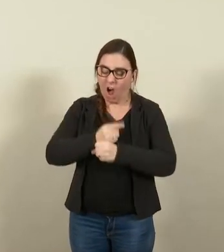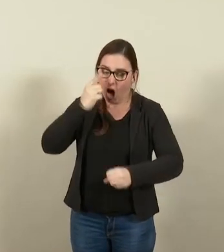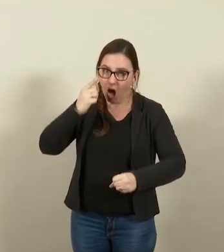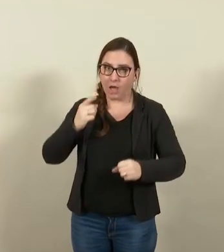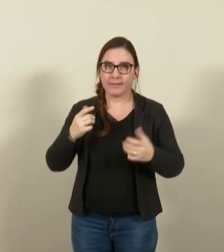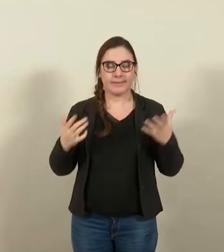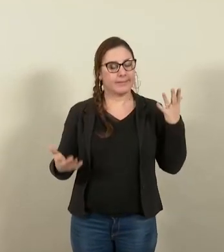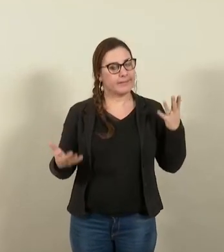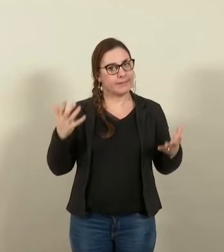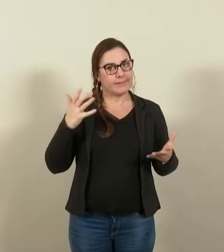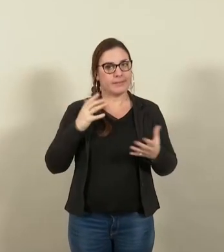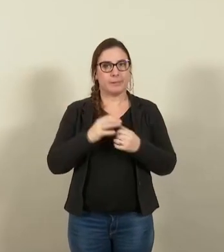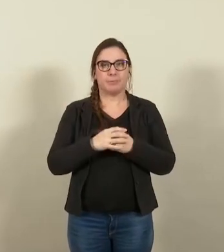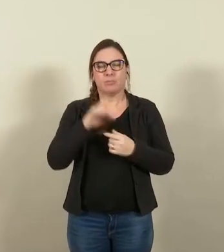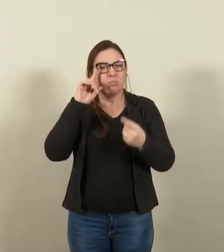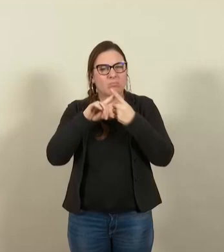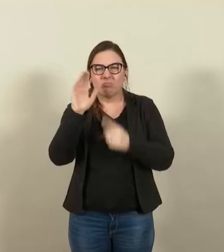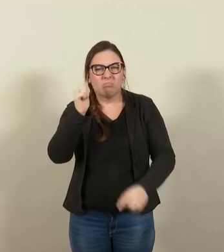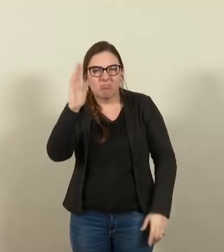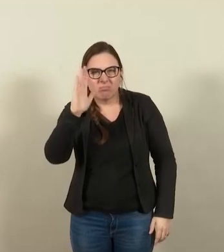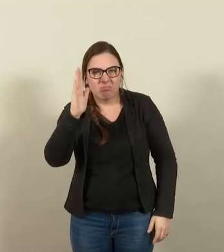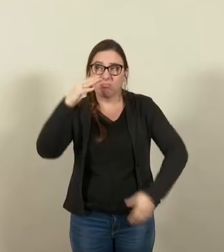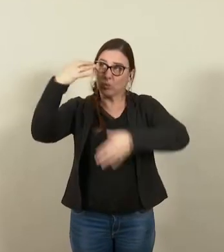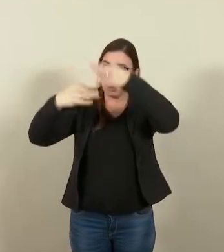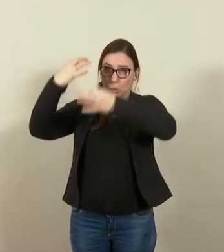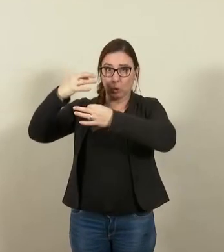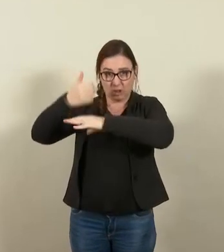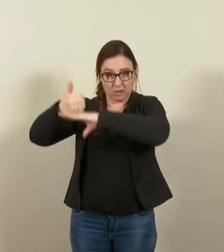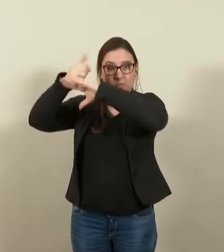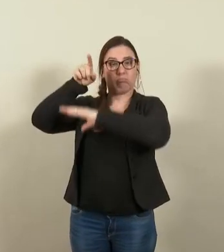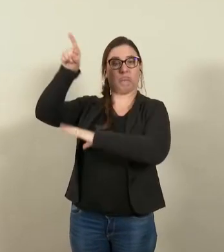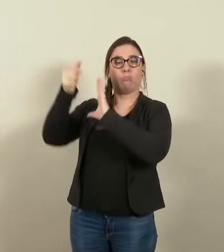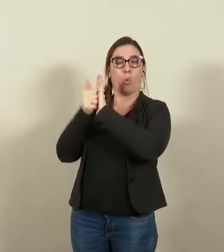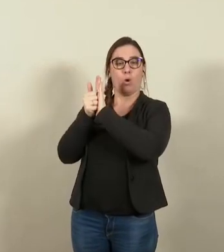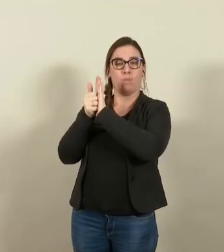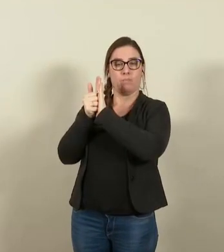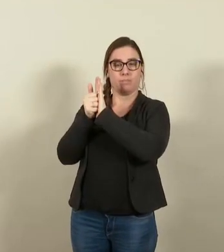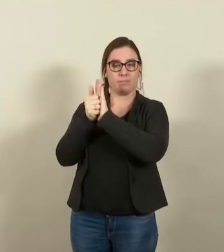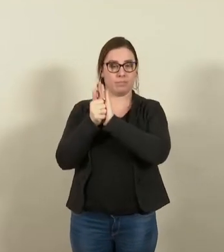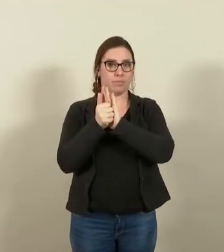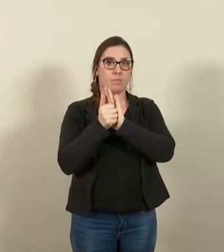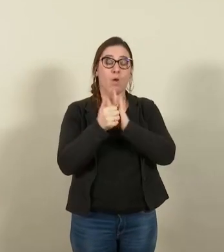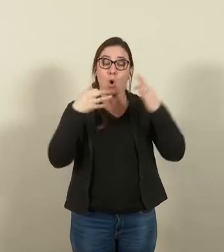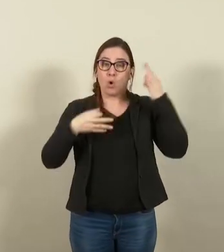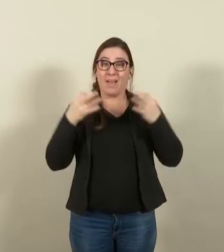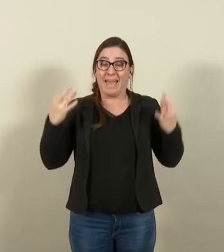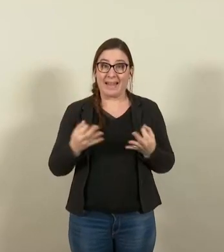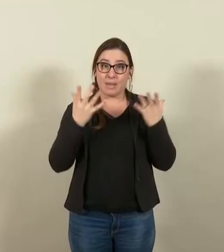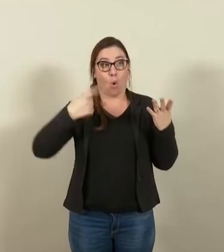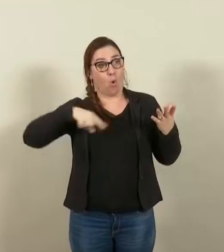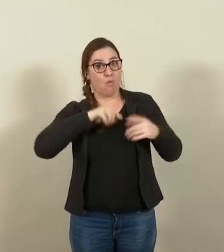euh c'est pas l'objet il y a la justice pour ça pas de justice d'exception surtout